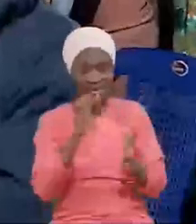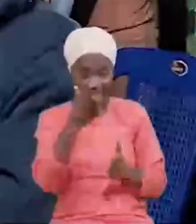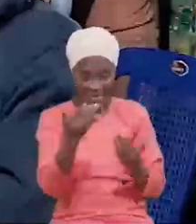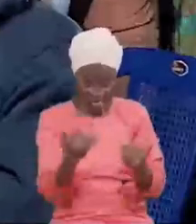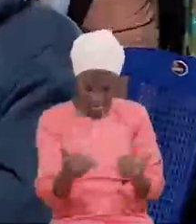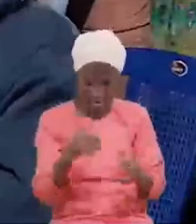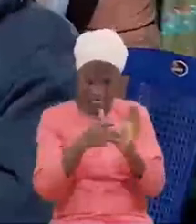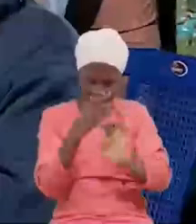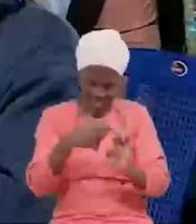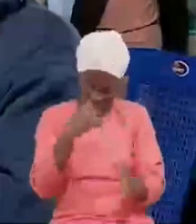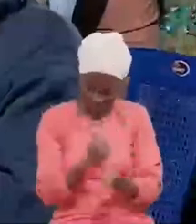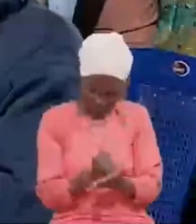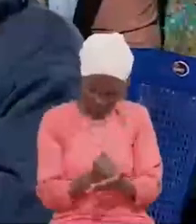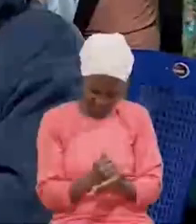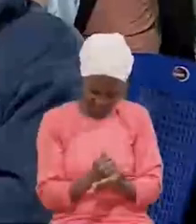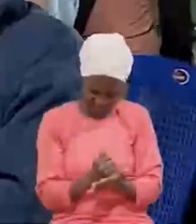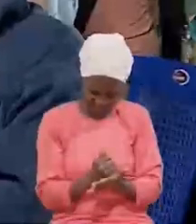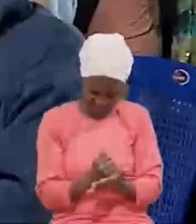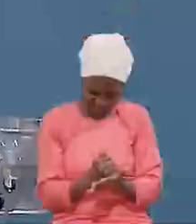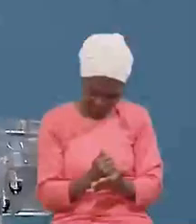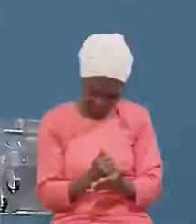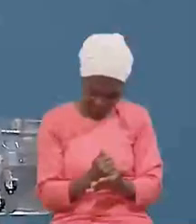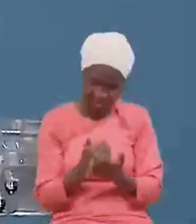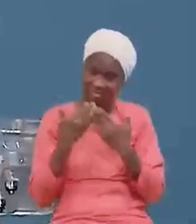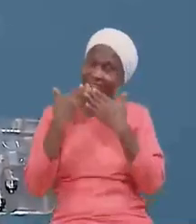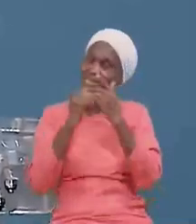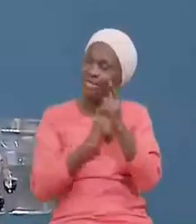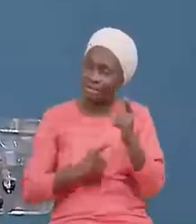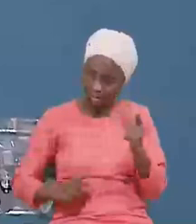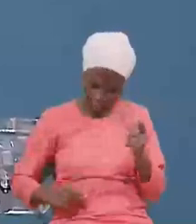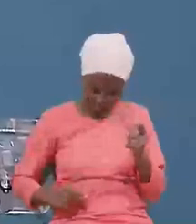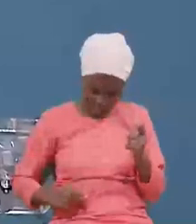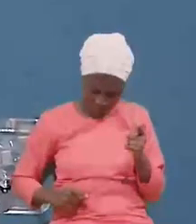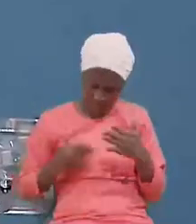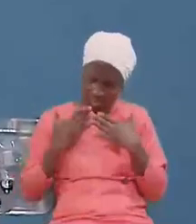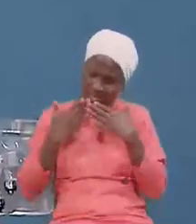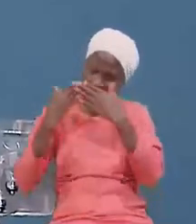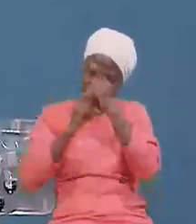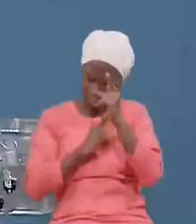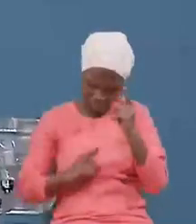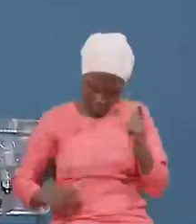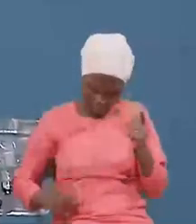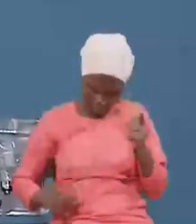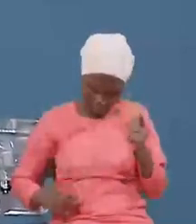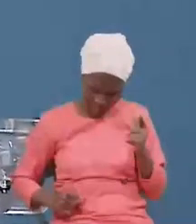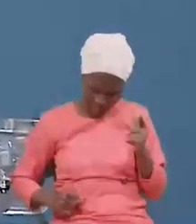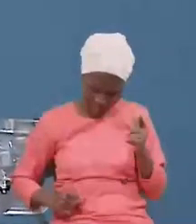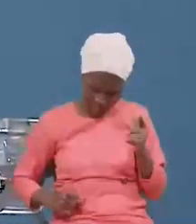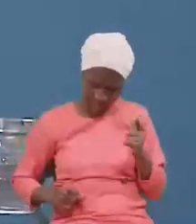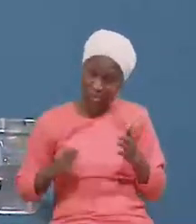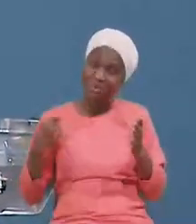maintenant. Merci Seigneur, merci Seigneur. Nous louons ton nom